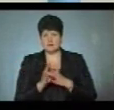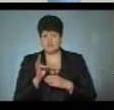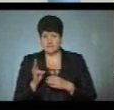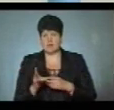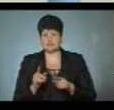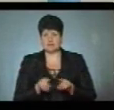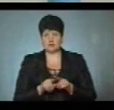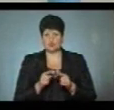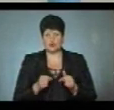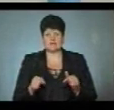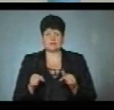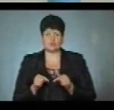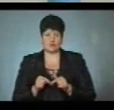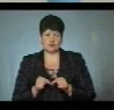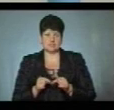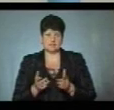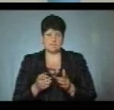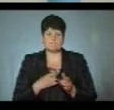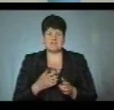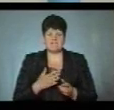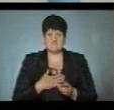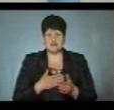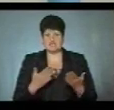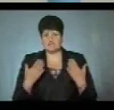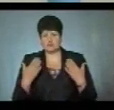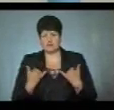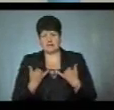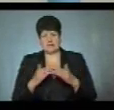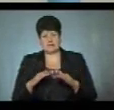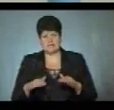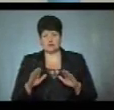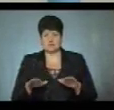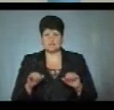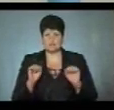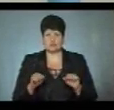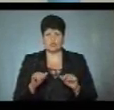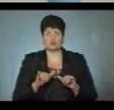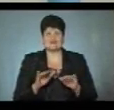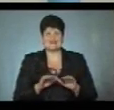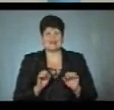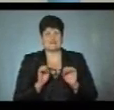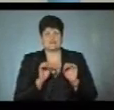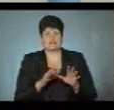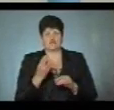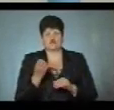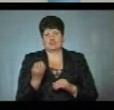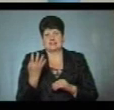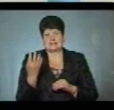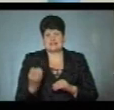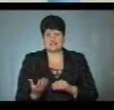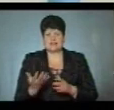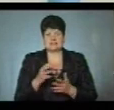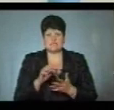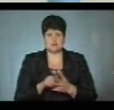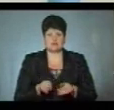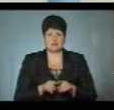того, організовуються такі десь приватні відпочинкові для дітей, щоб діти могли, батьки десь кудись дітей подіти на 14 днів, де займаються